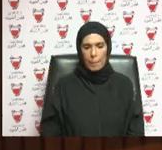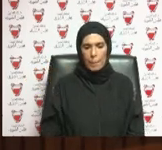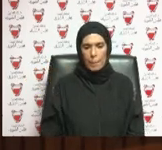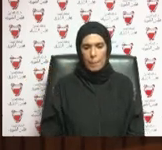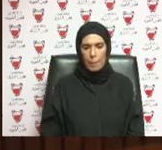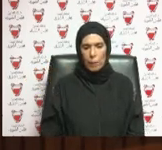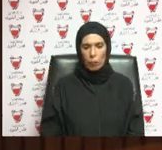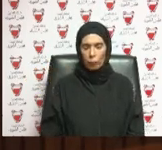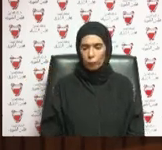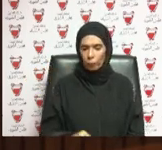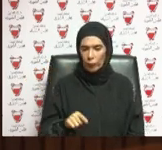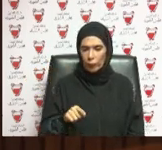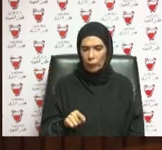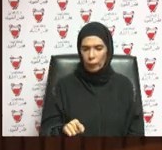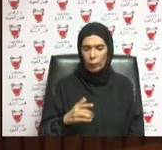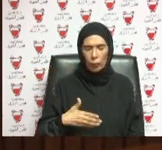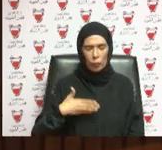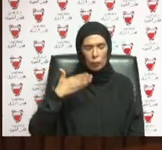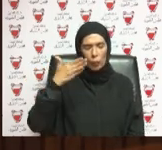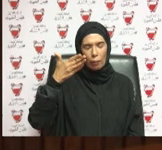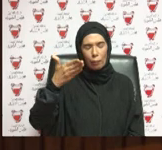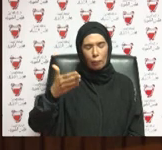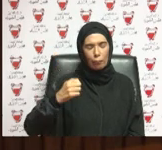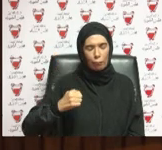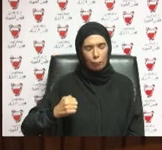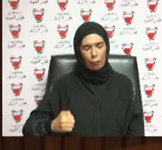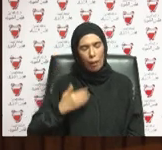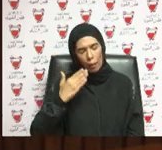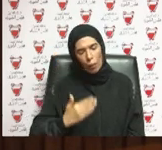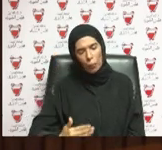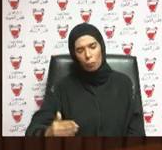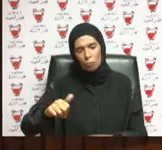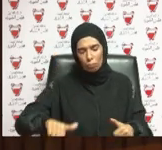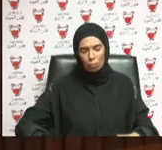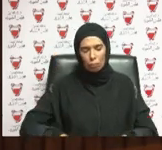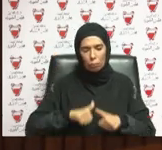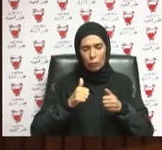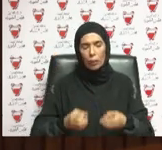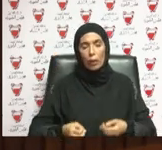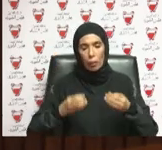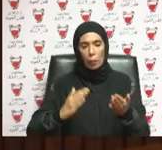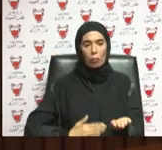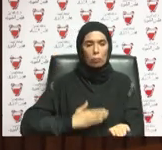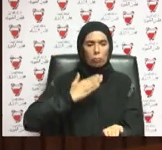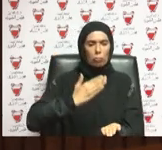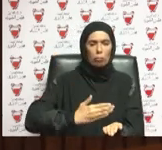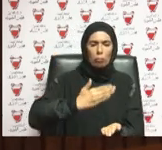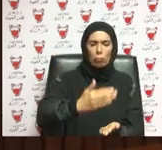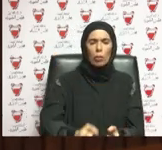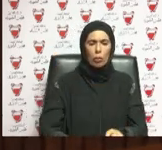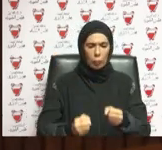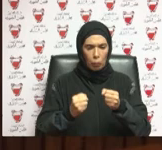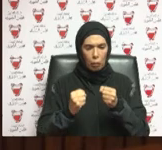فيا من عبرت بنا وبالوطن طوال مسيرتك الزاخرة بالعطاء مراحل صعبة